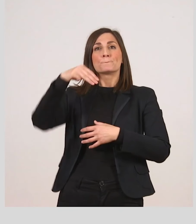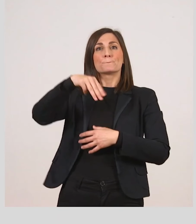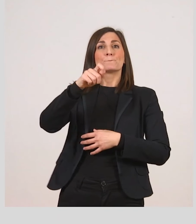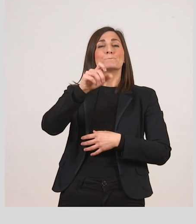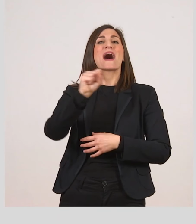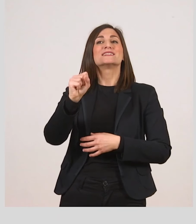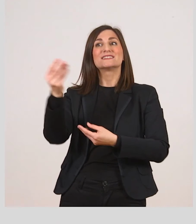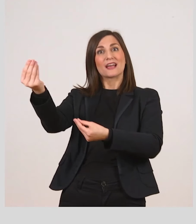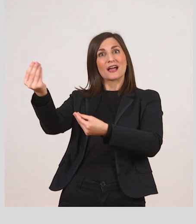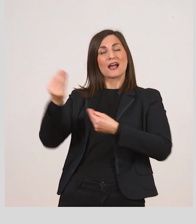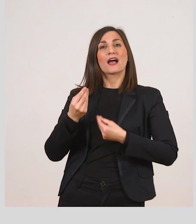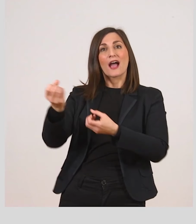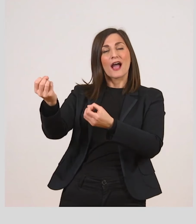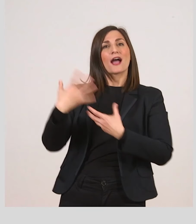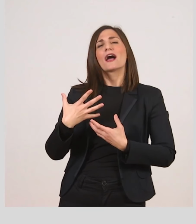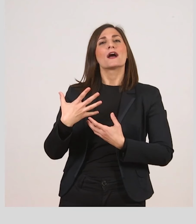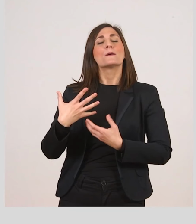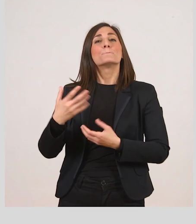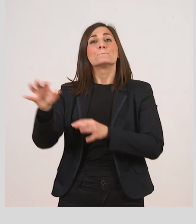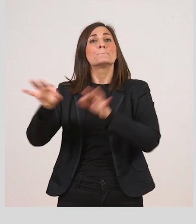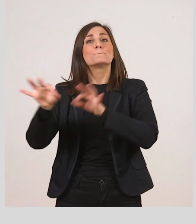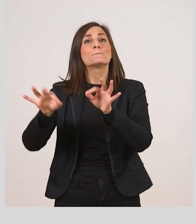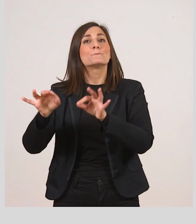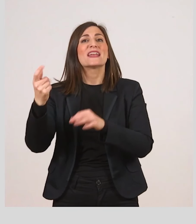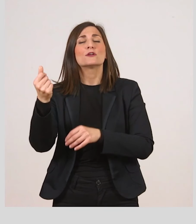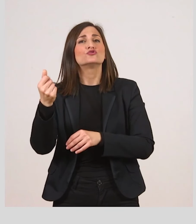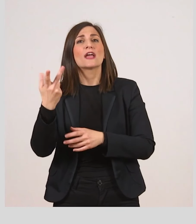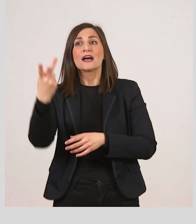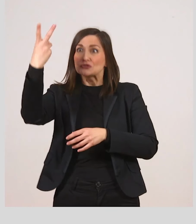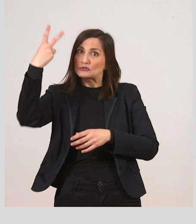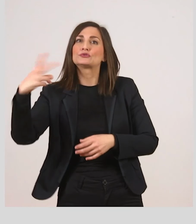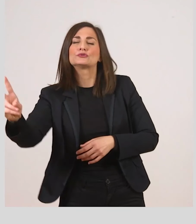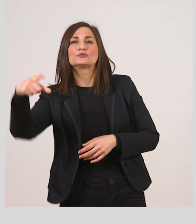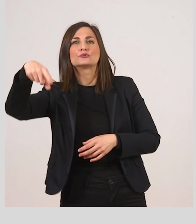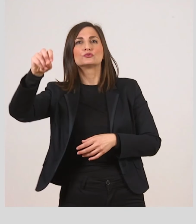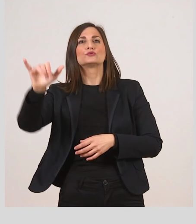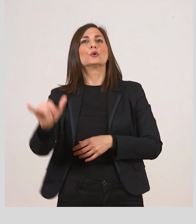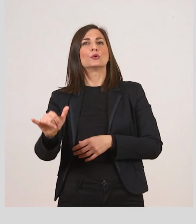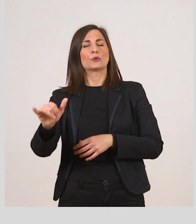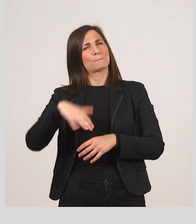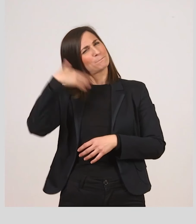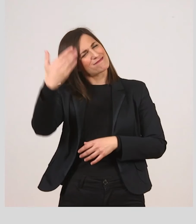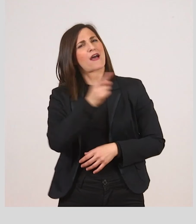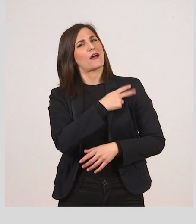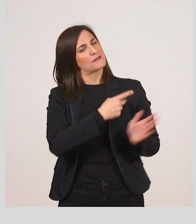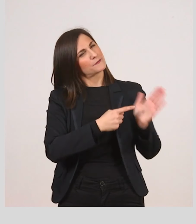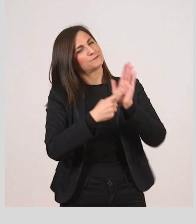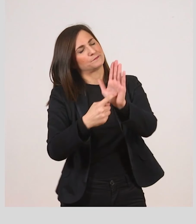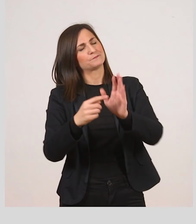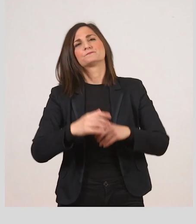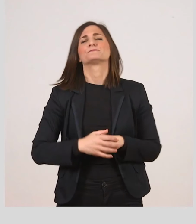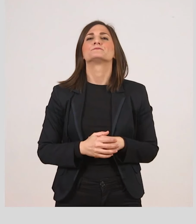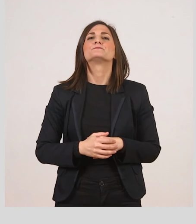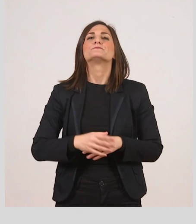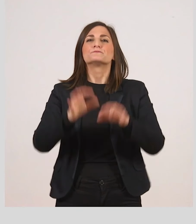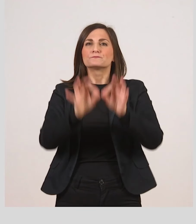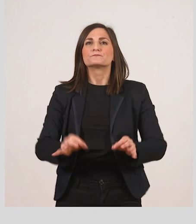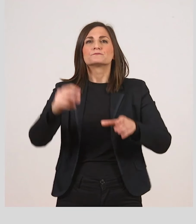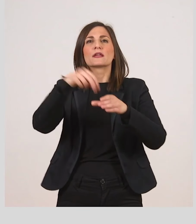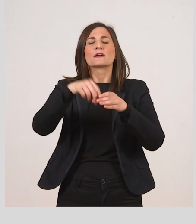σας χάρισε. Ποια περιουσία? Τη δική του, έτσι. Την περιουσία του. Πολύ ωραία. Θα δούμε και τα σωστά σε λίγο. Ετοίμασε το δείπνο